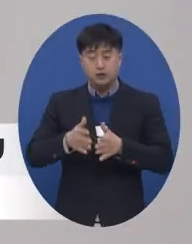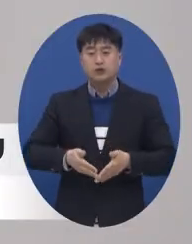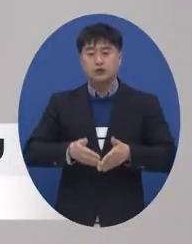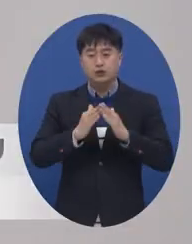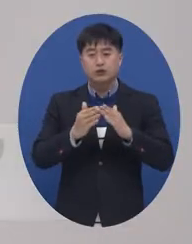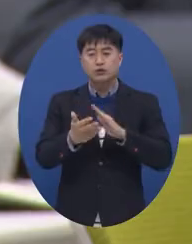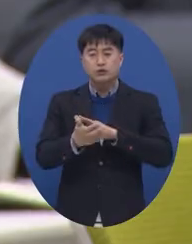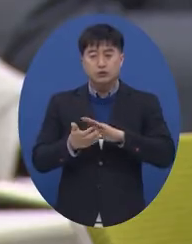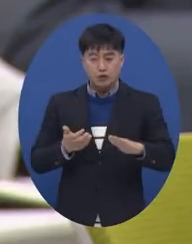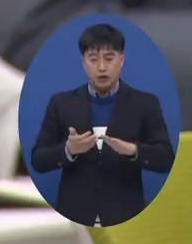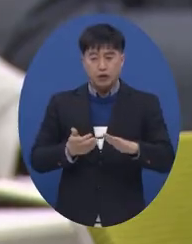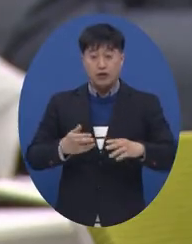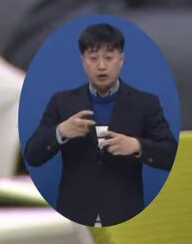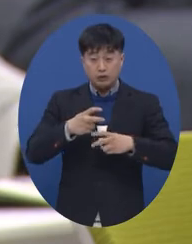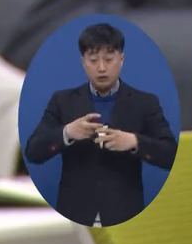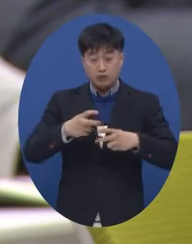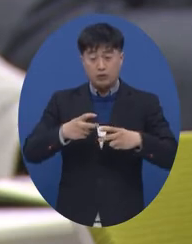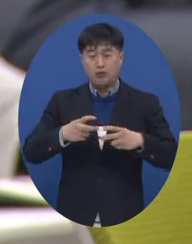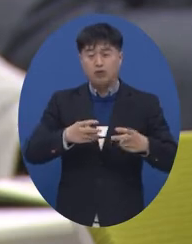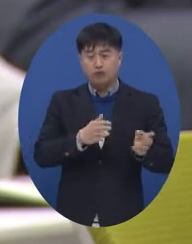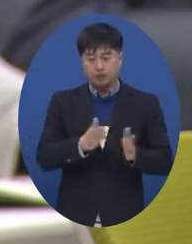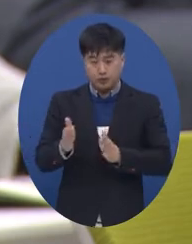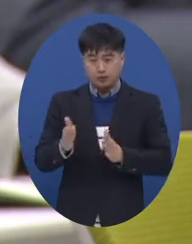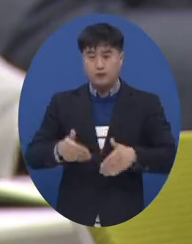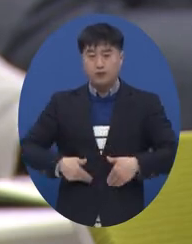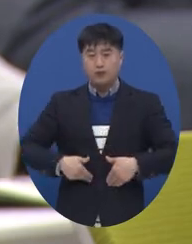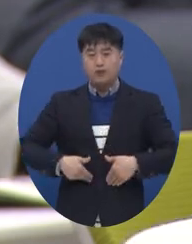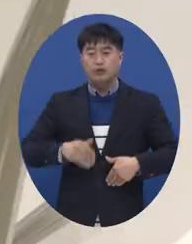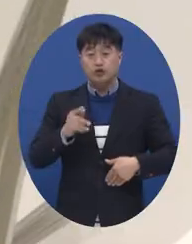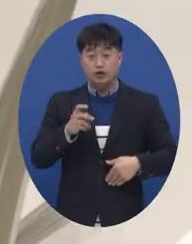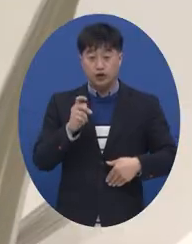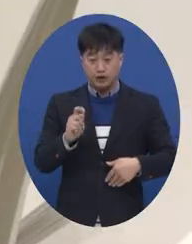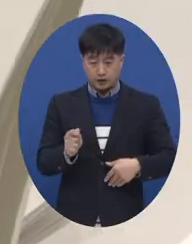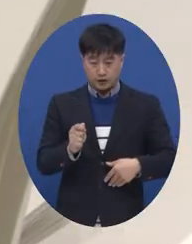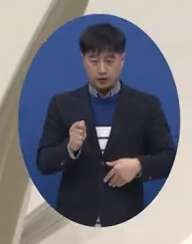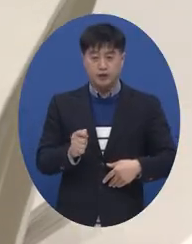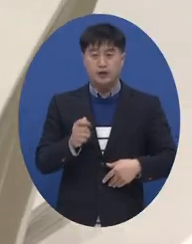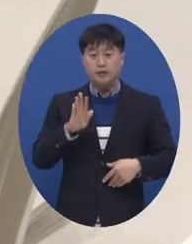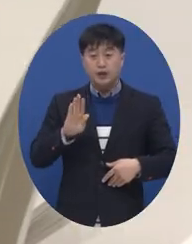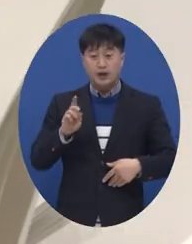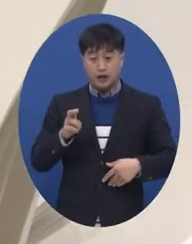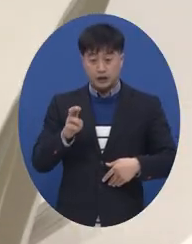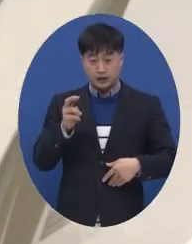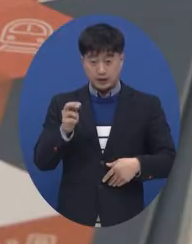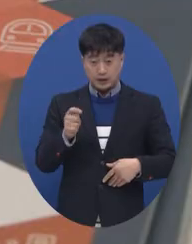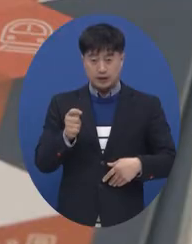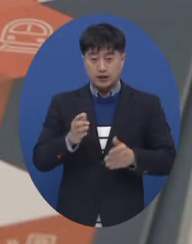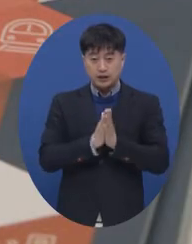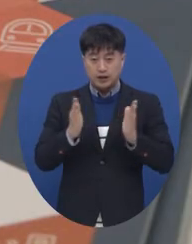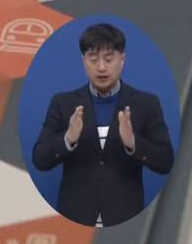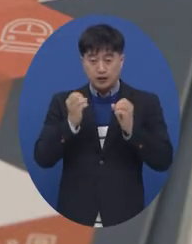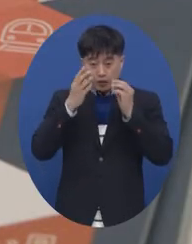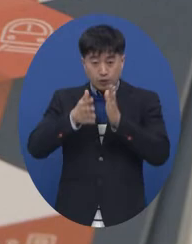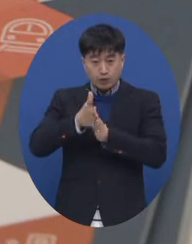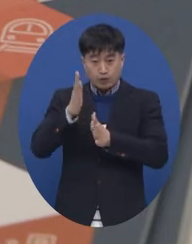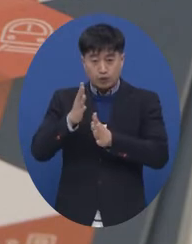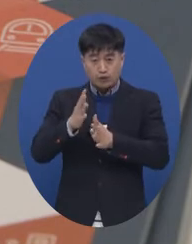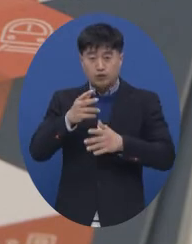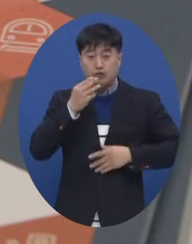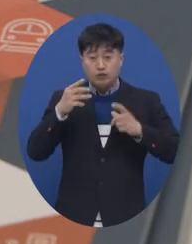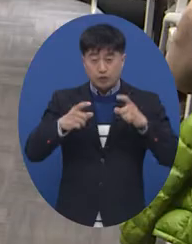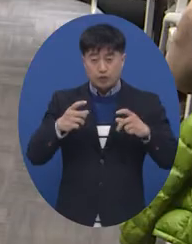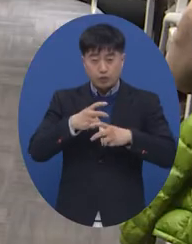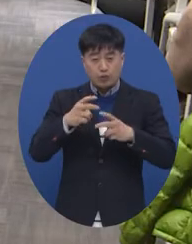대책이 마련돼야 한다 며 현재 사업을 추진중인 gtx 와 슈퍼 brt 의 도입이 신도시와 수도권 교통 체증을